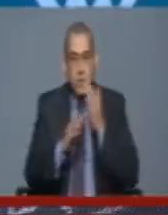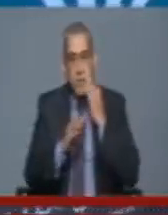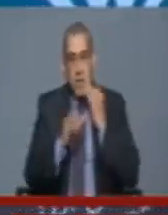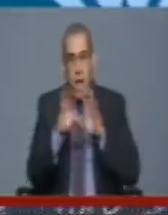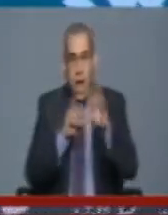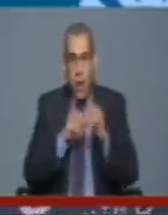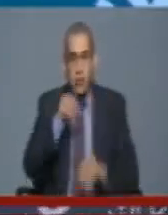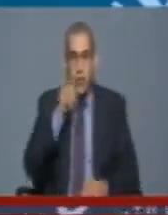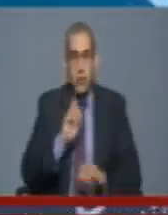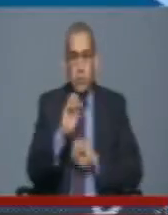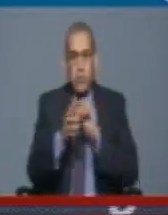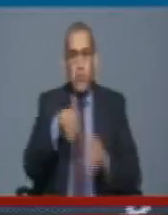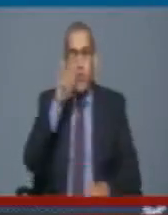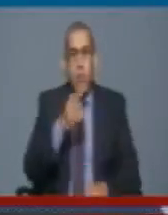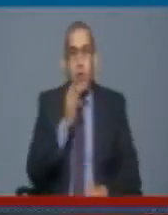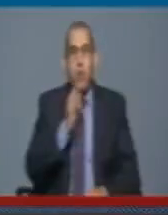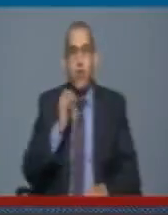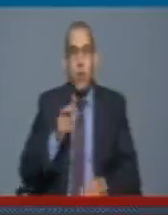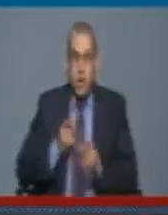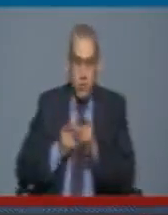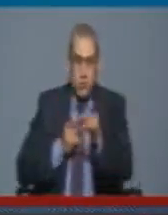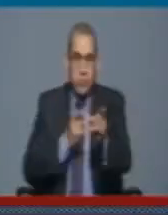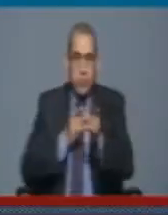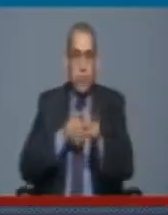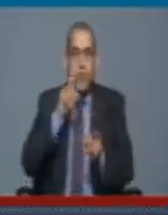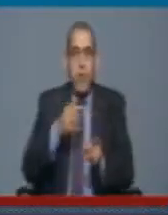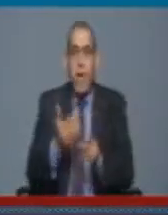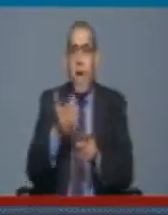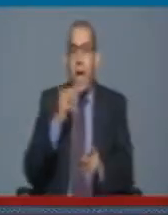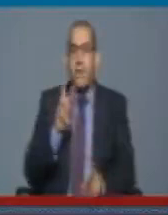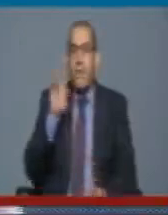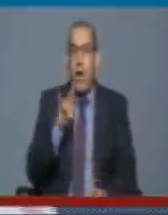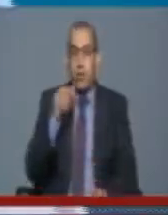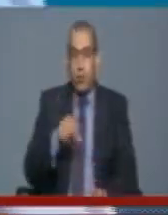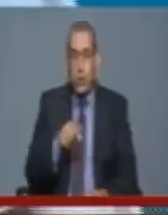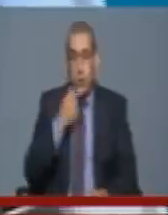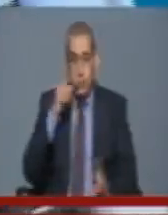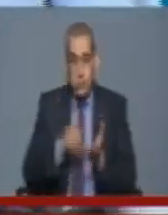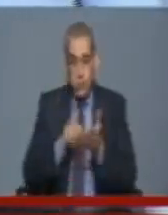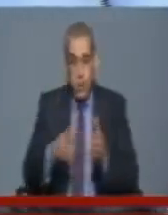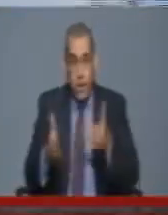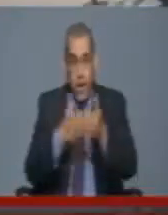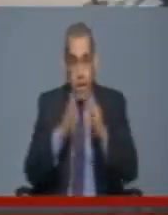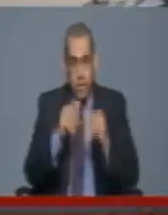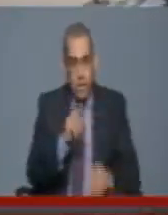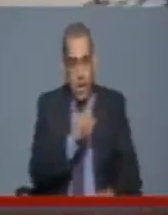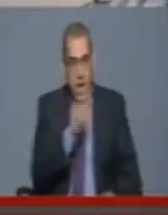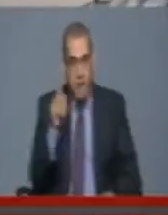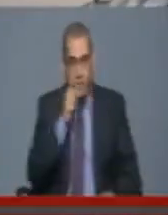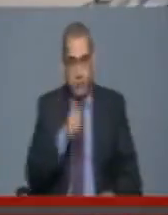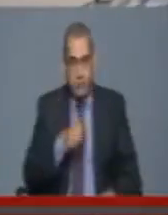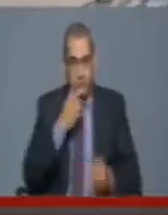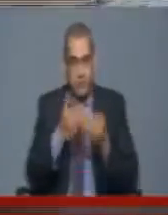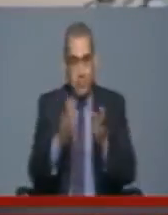يومية هم في أمس الحاجة إليها جميعا، ولكن مصر لم تغلق أبدا أمامهم هذا المعبر